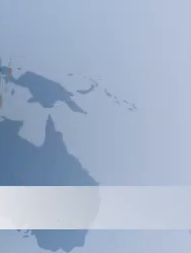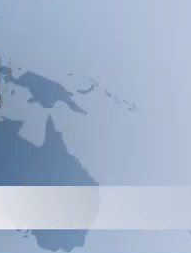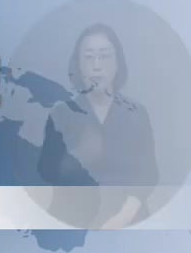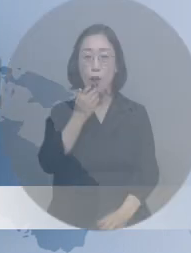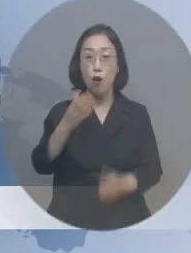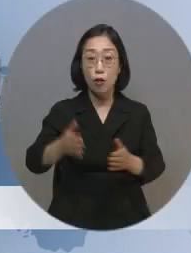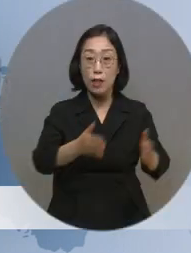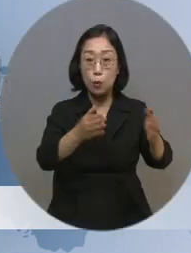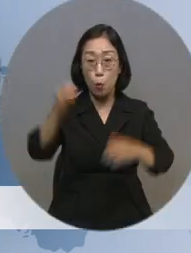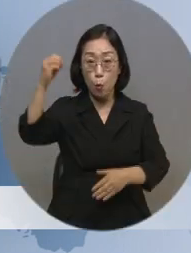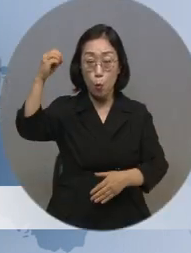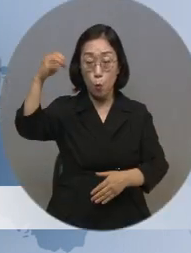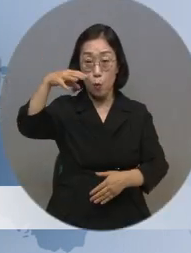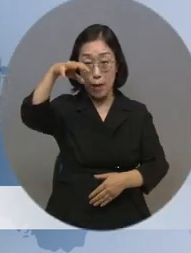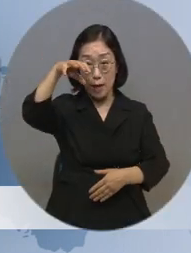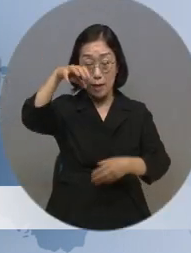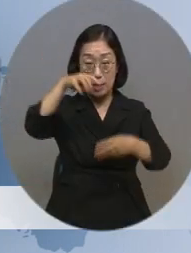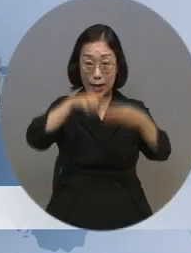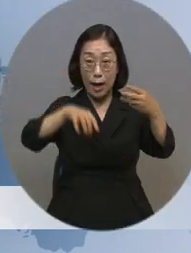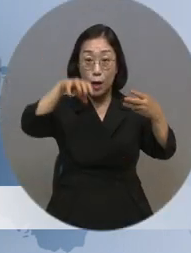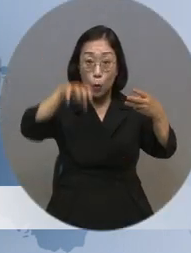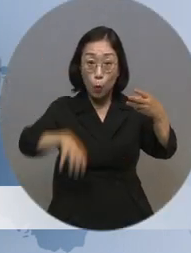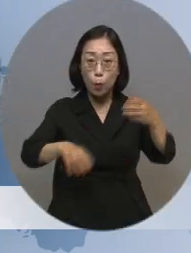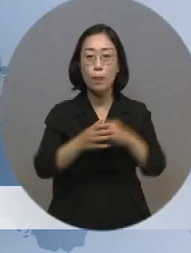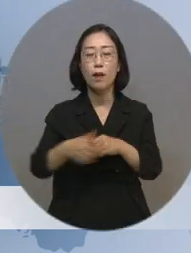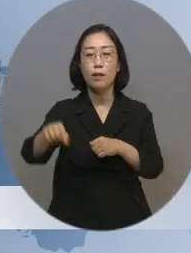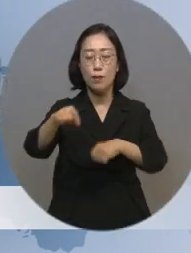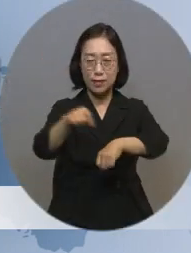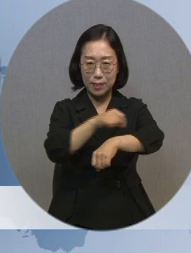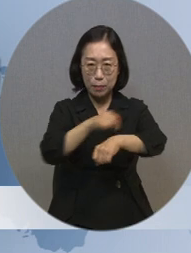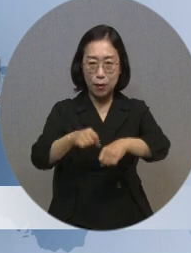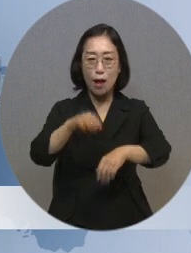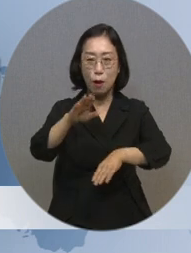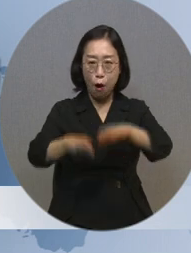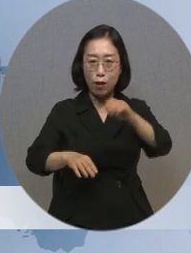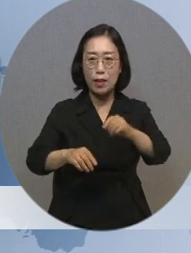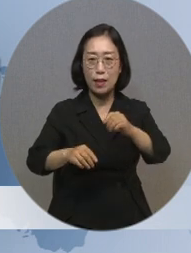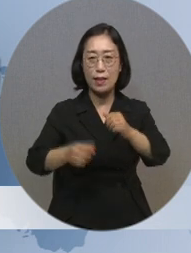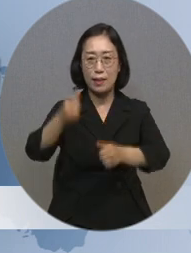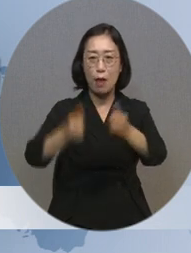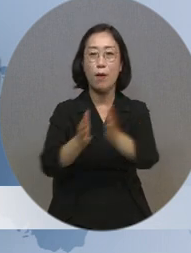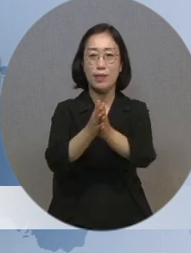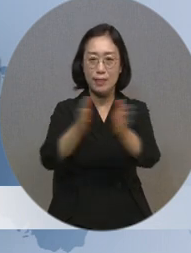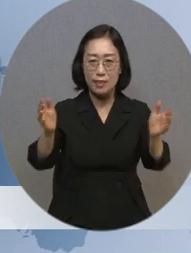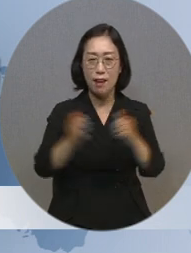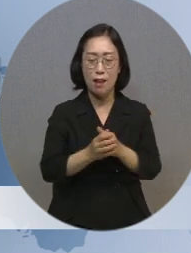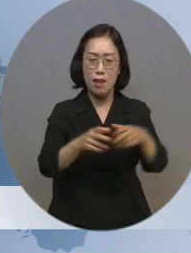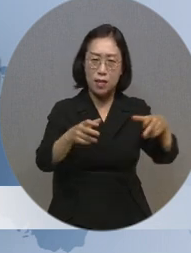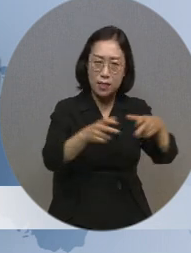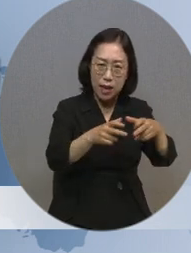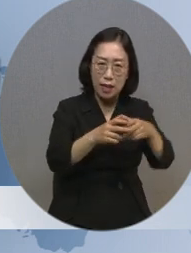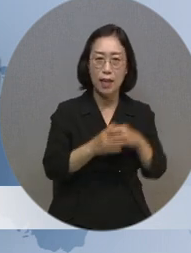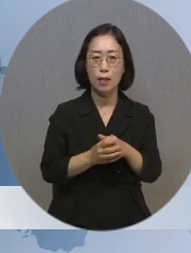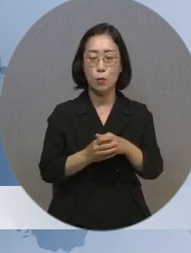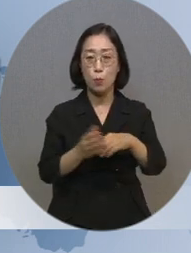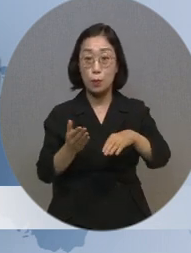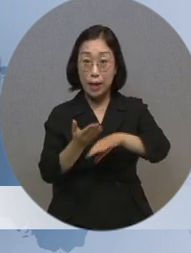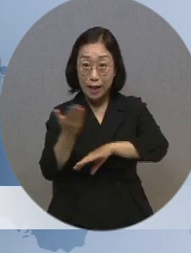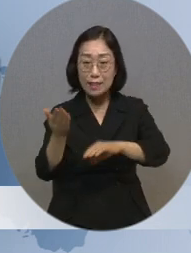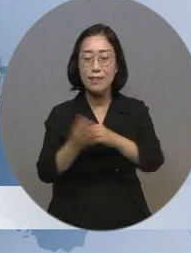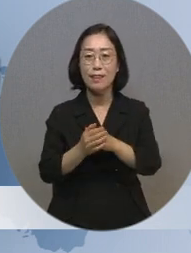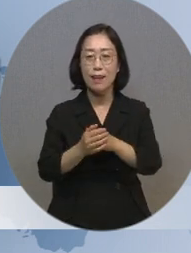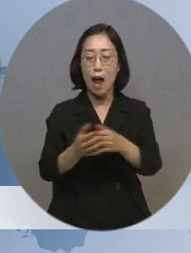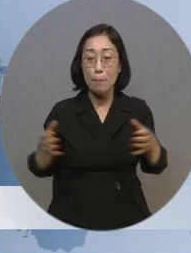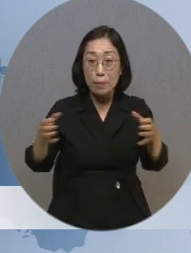경기도 고양시 일산 호수공원에서 특별한 걷기 대회가 열렸는데요. 장애인과 암 환우가 함께 걷는 고양